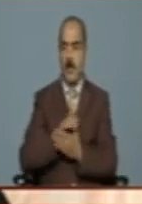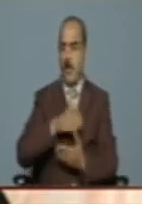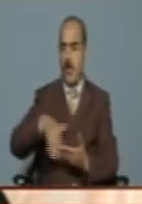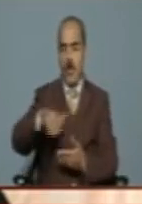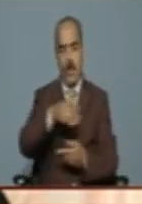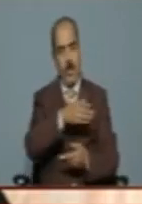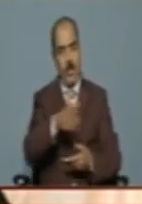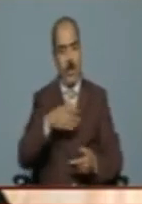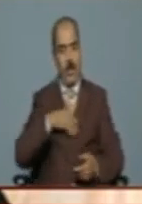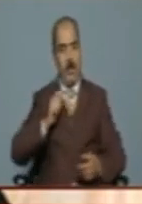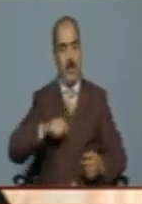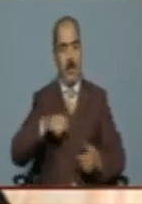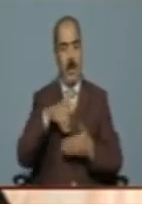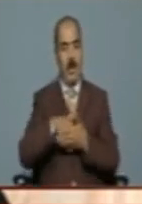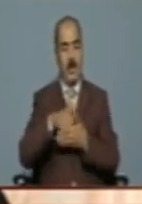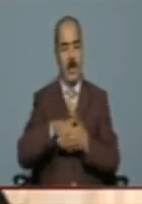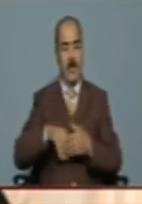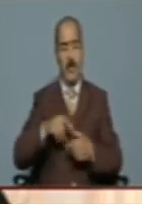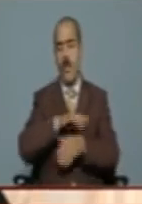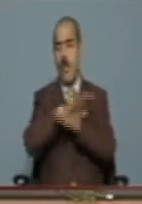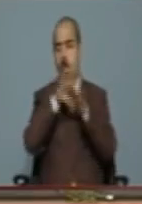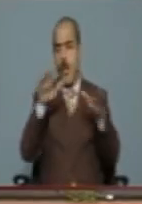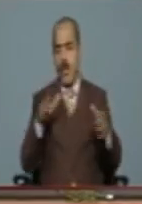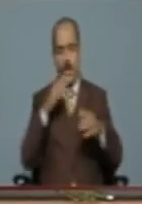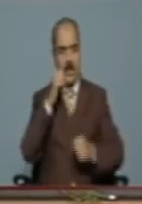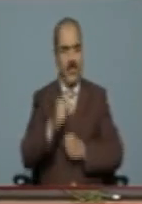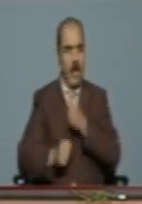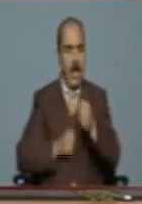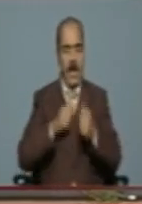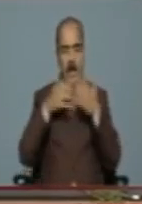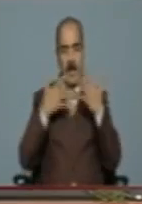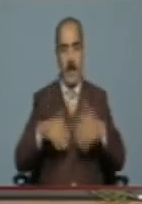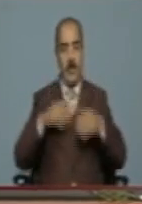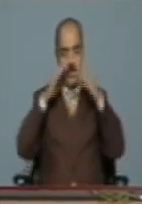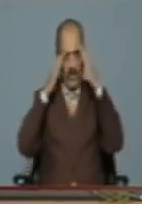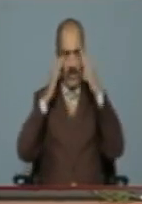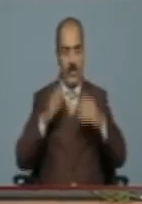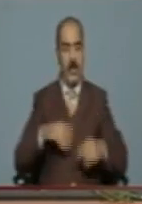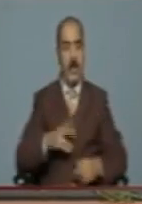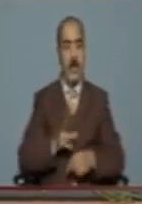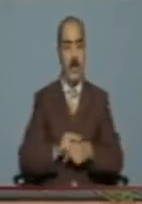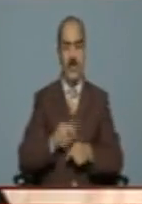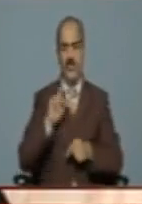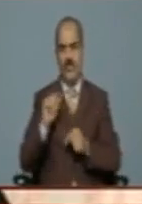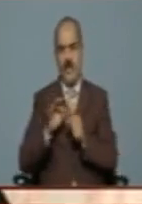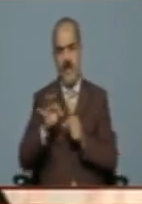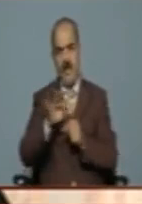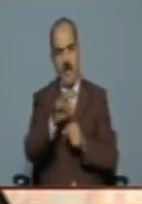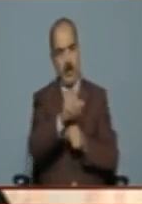أعضاء مجلس إدارة الهيئة الوطنية للانتخابات وجهازها التنفيذي والعاملين